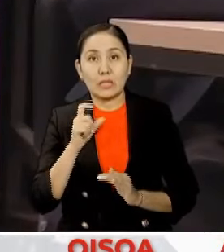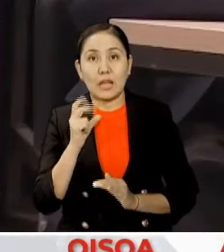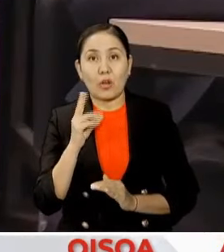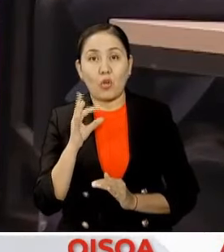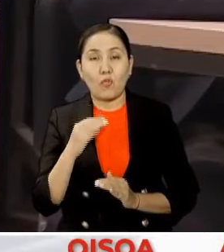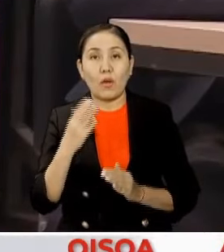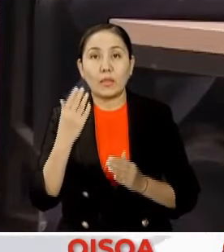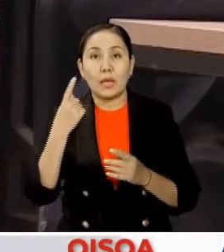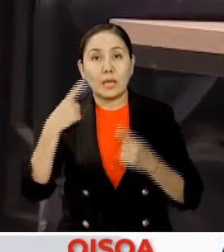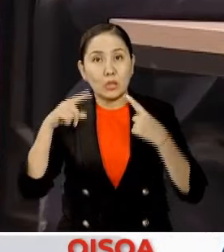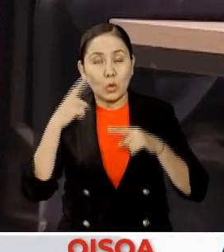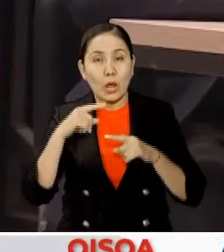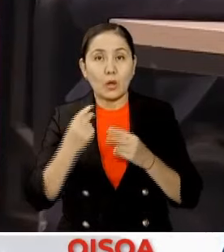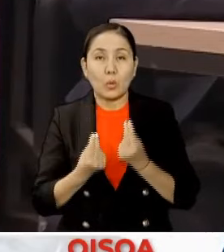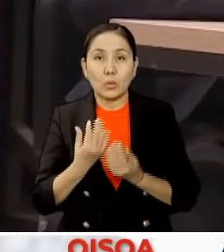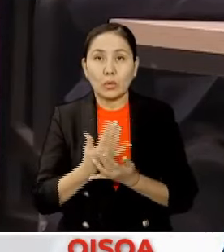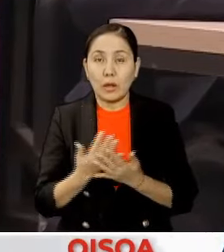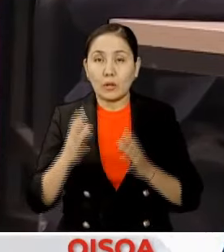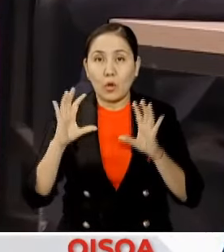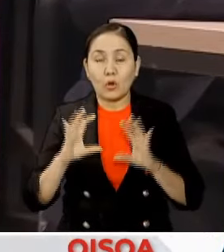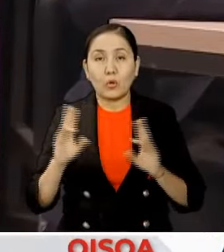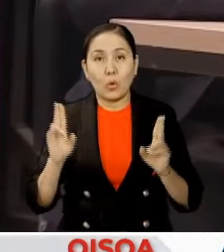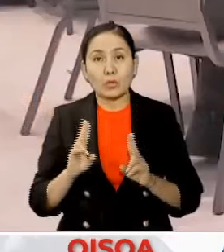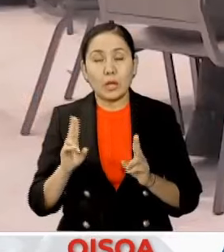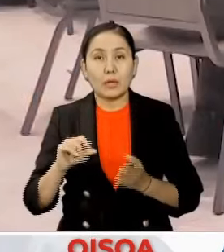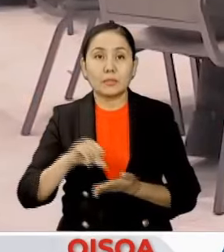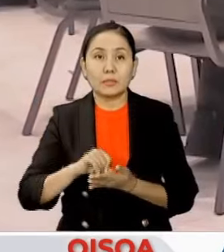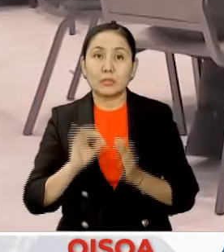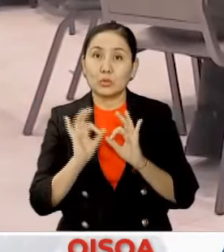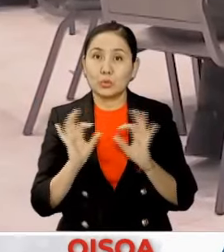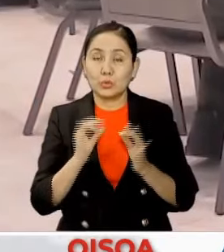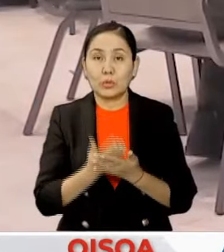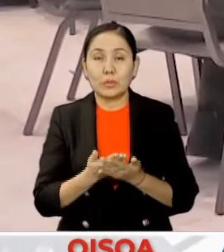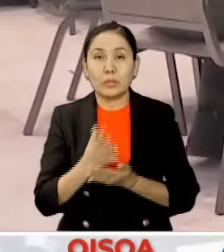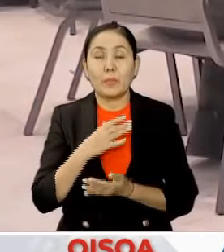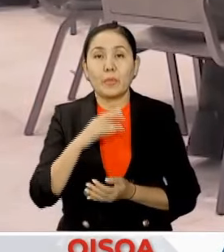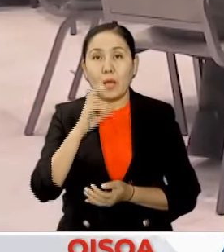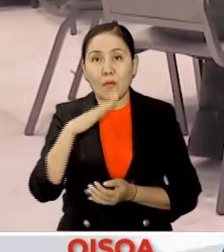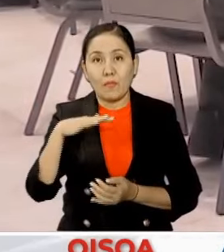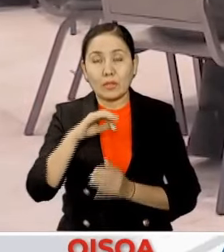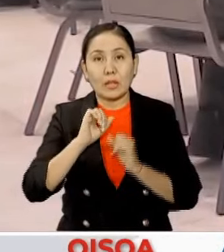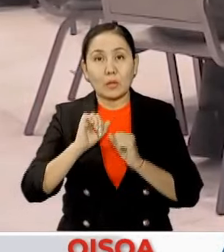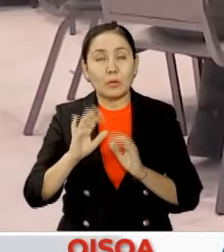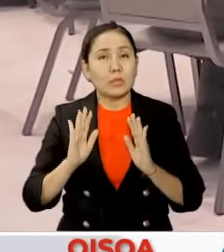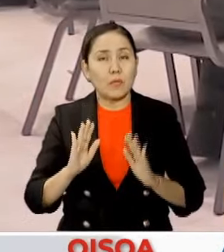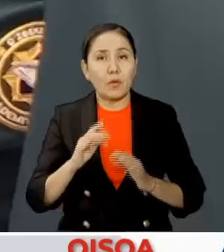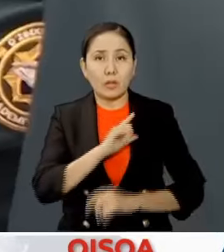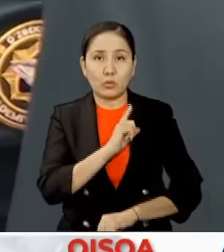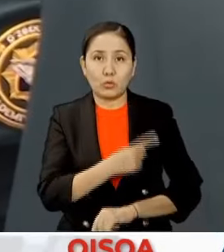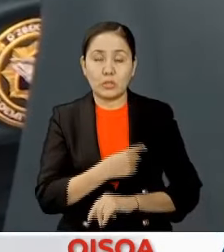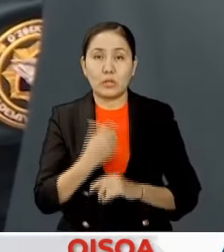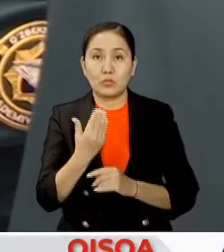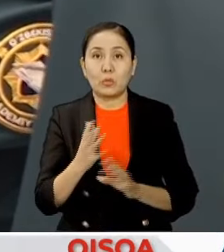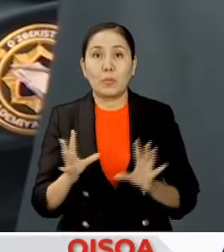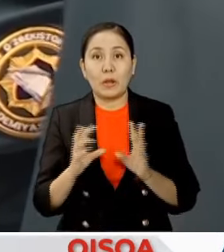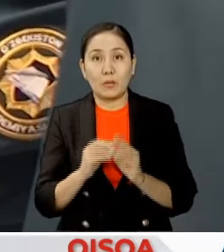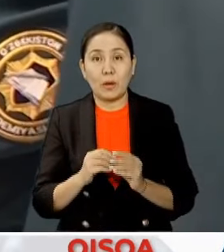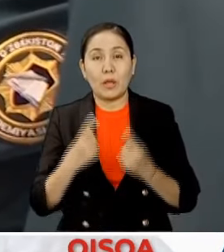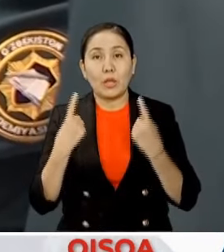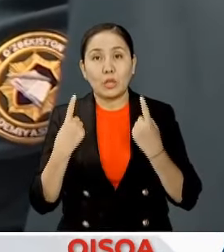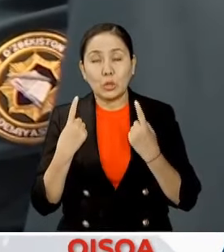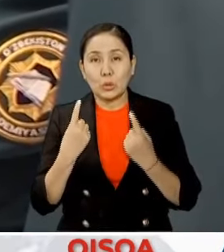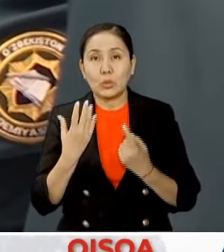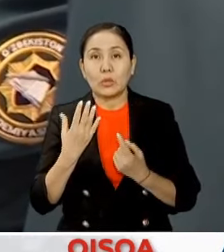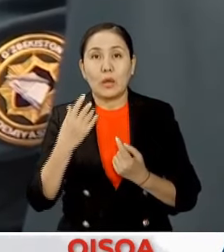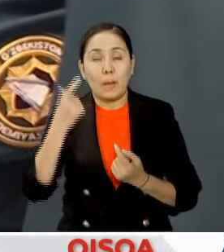Zakovat intellektual o'yinining qonun-qoidalari ishtirokchilarga tushuntirildi. Vatan himoyasida nafaqat kuchli, shuning barobarida yetuk bilimga